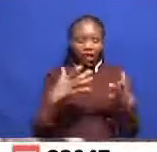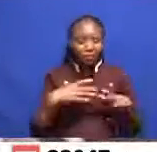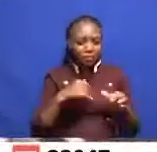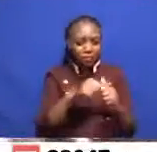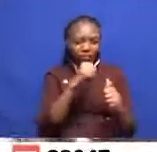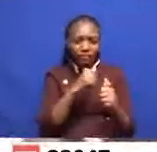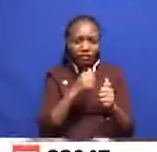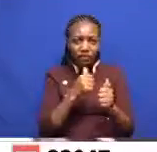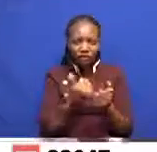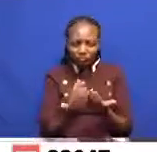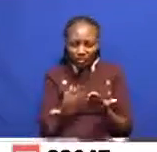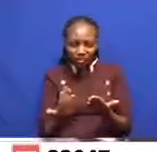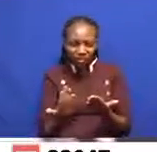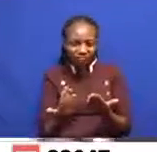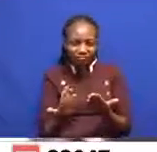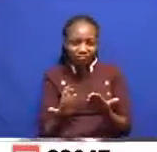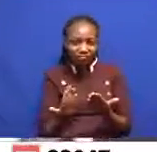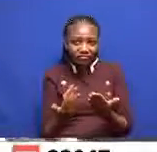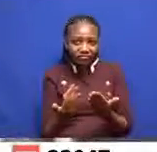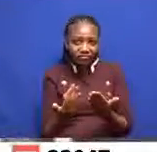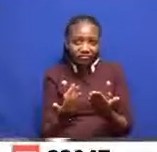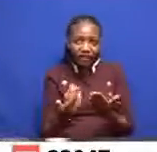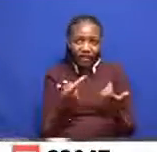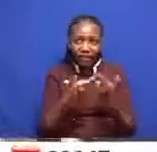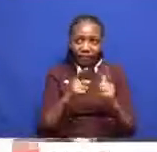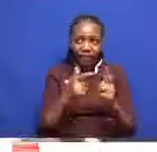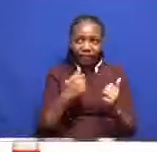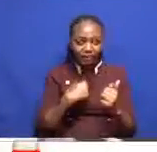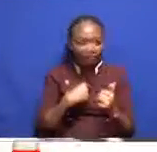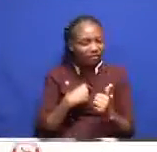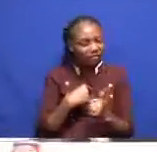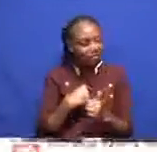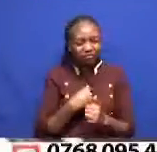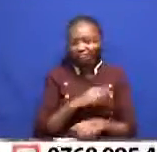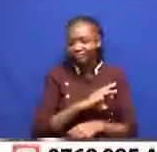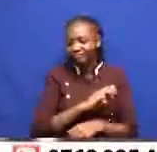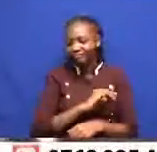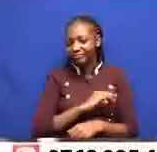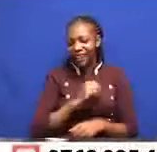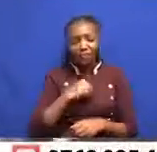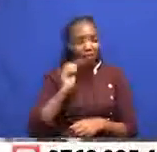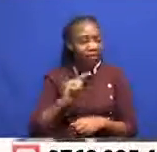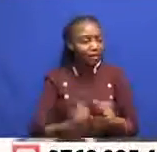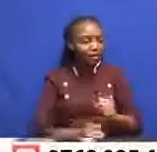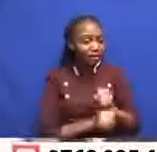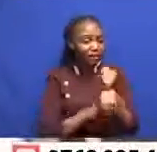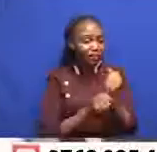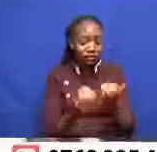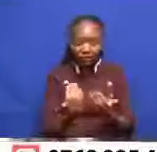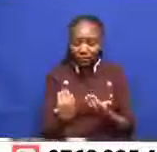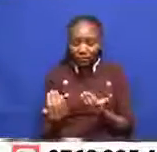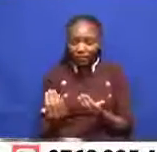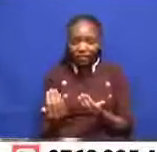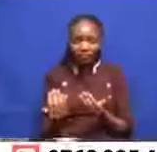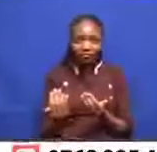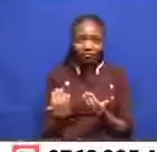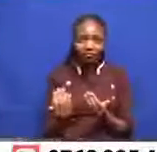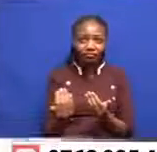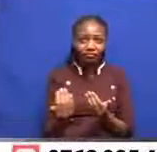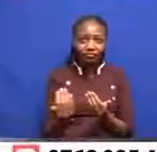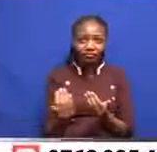Mwenyewe ananuka hata hawezi kushika. Lakini nikamhurumia, siwezi kumwacha watu wa kumchukua hawakuwa